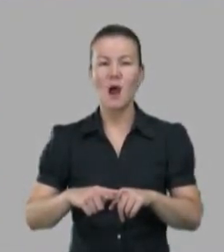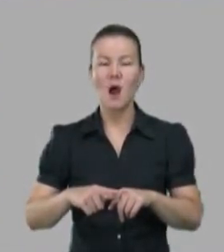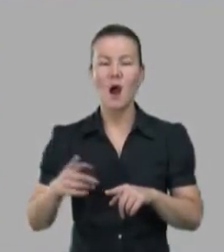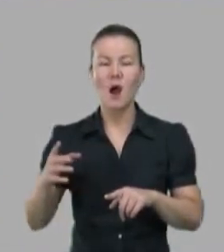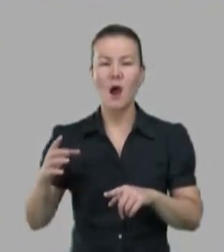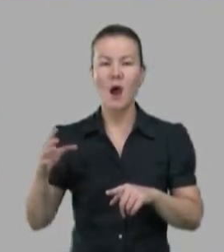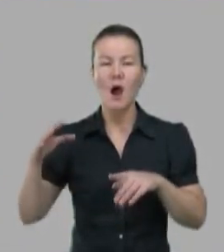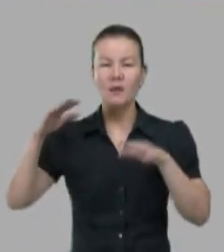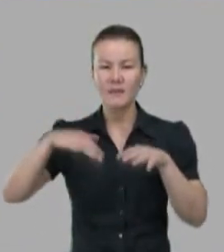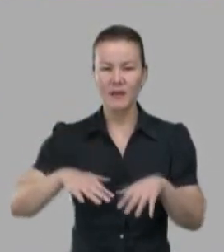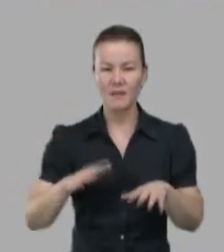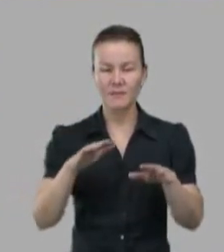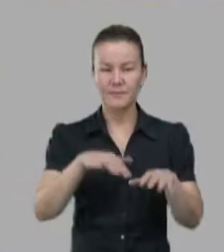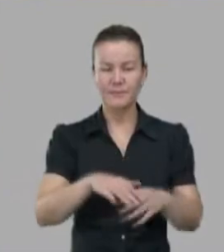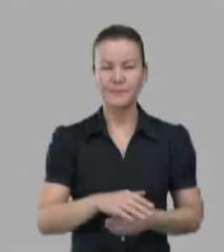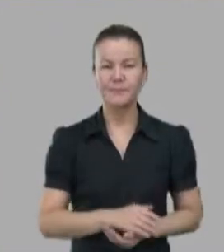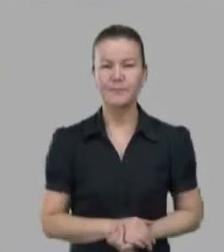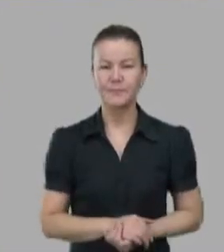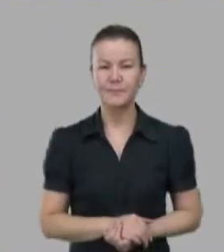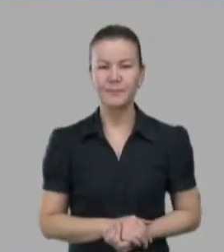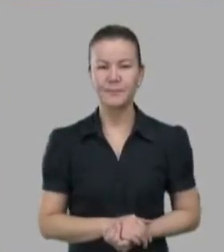океаном.